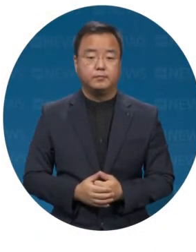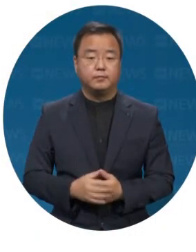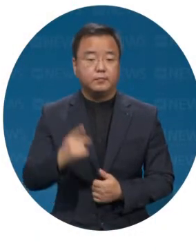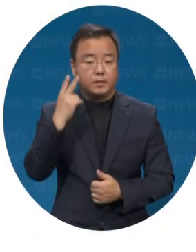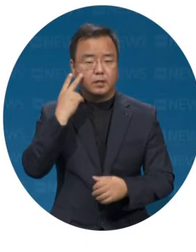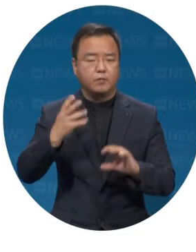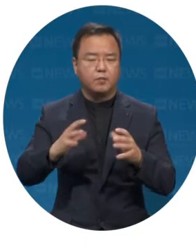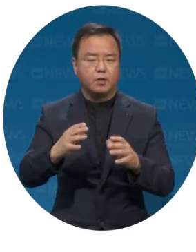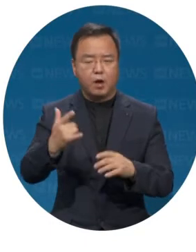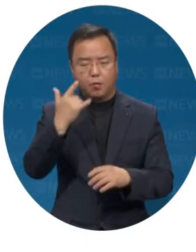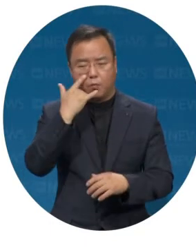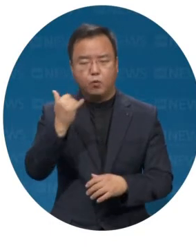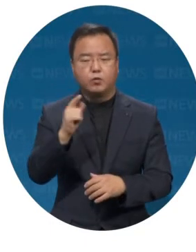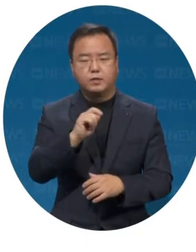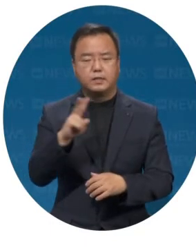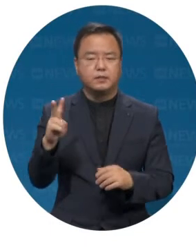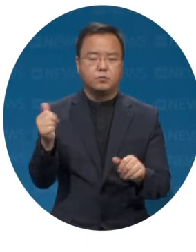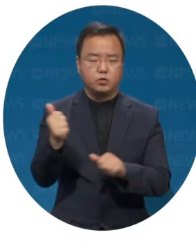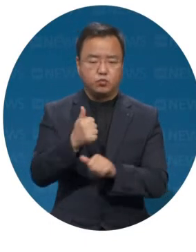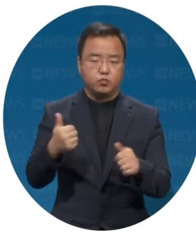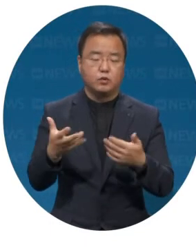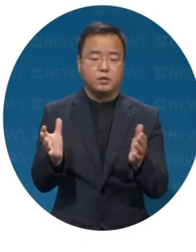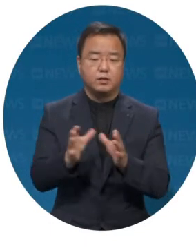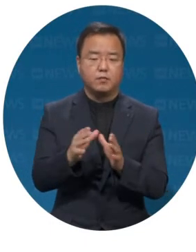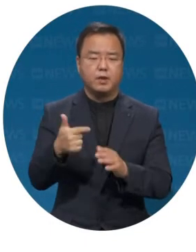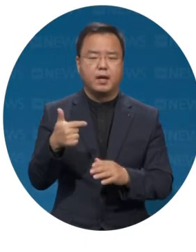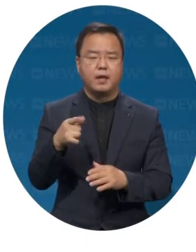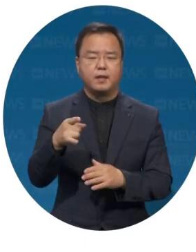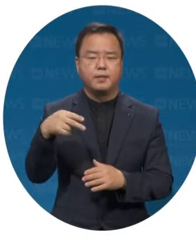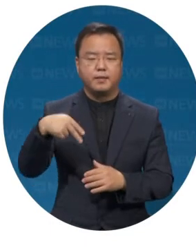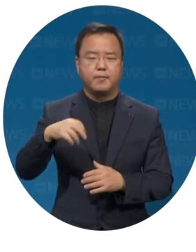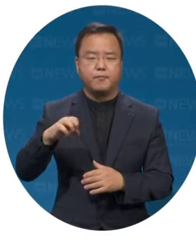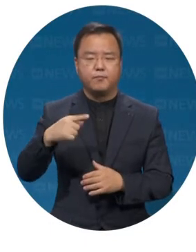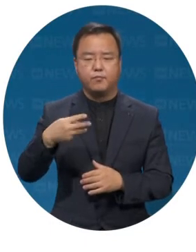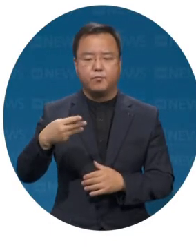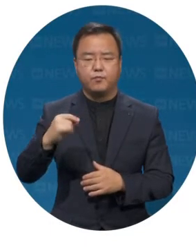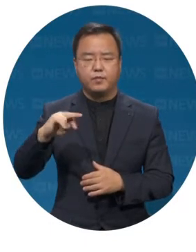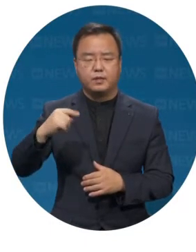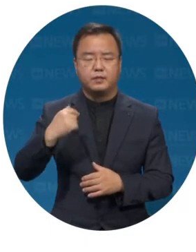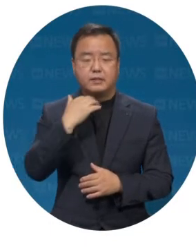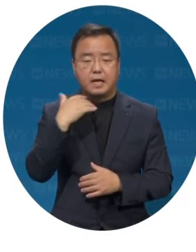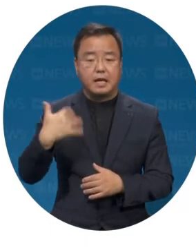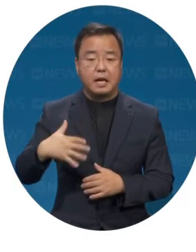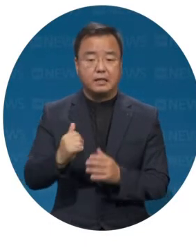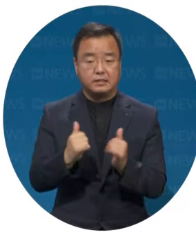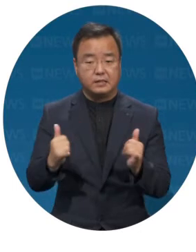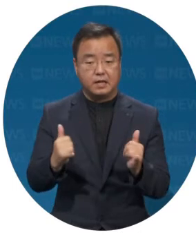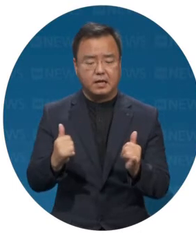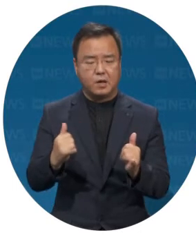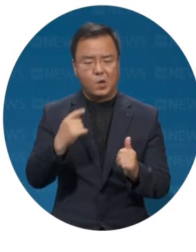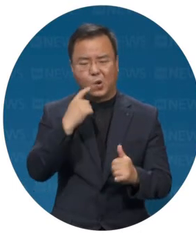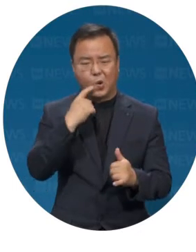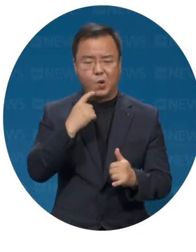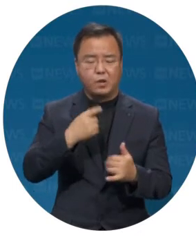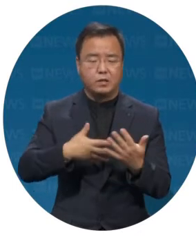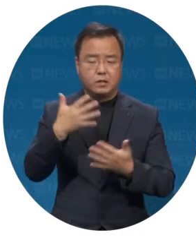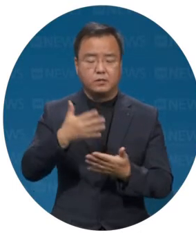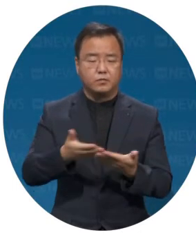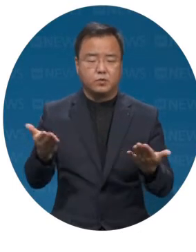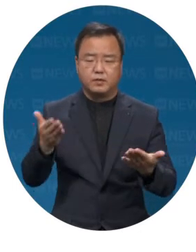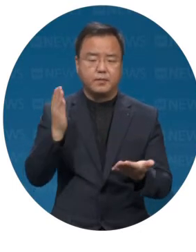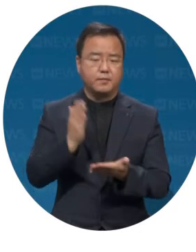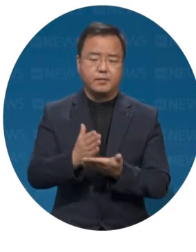미국의 부모 텔레비전 미디어 위원회는 넷플릭스가 미성년자에게 유해한 콘텐츠가 배포되지 않도록 문지기 역할을 해야